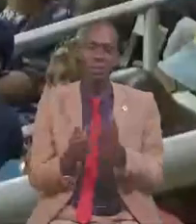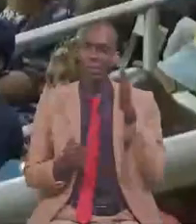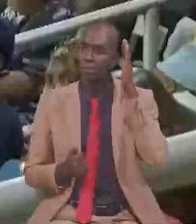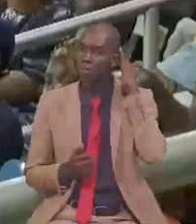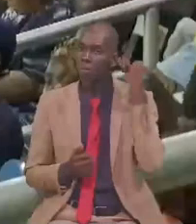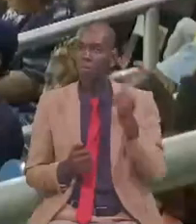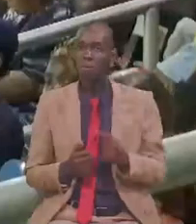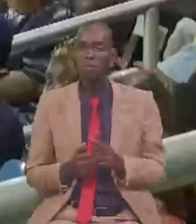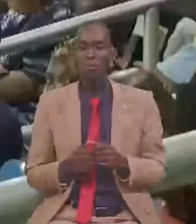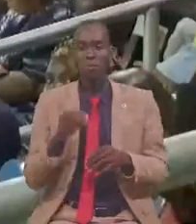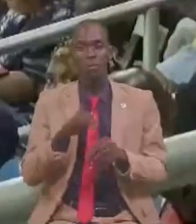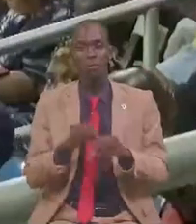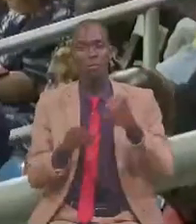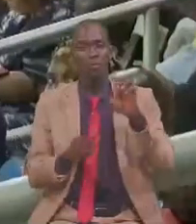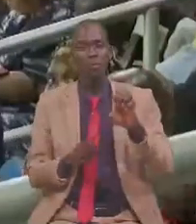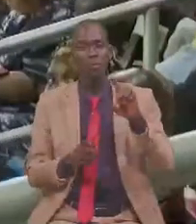Exode,